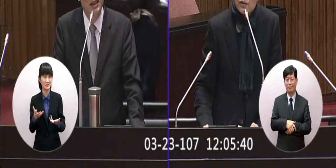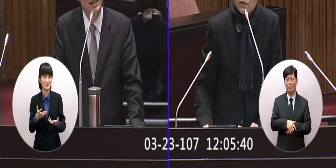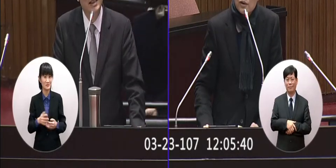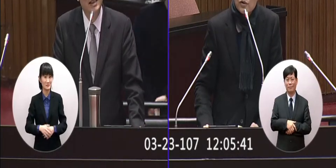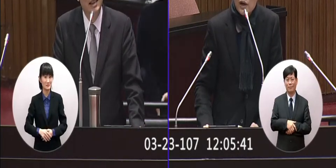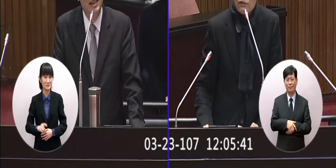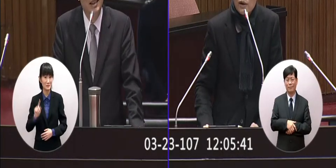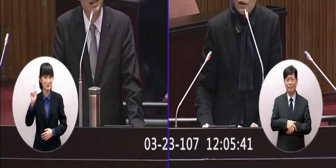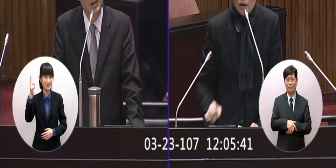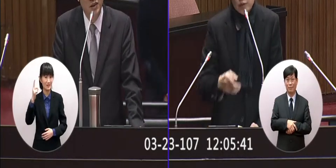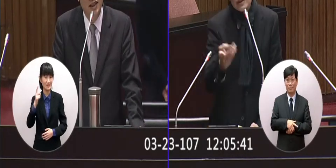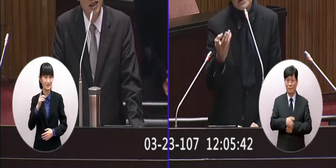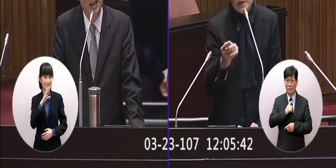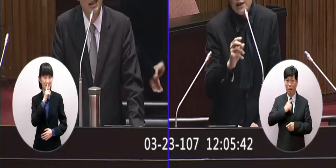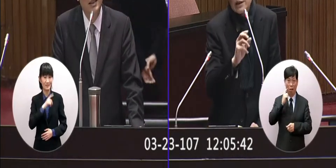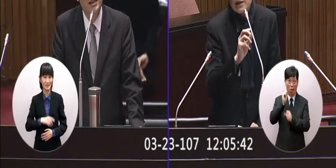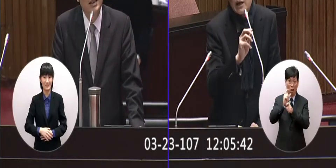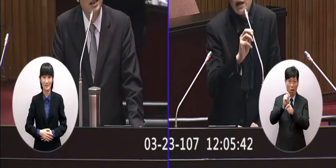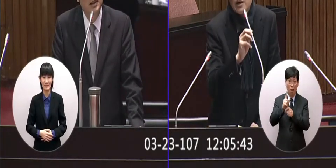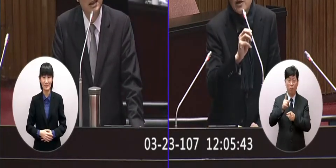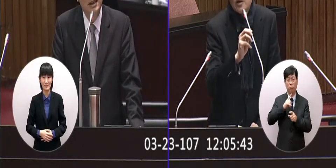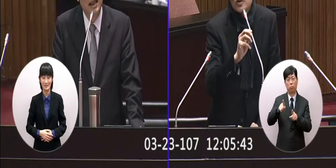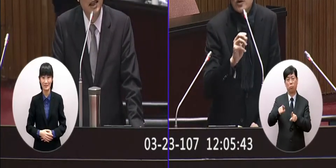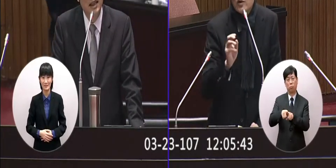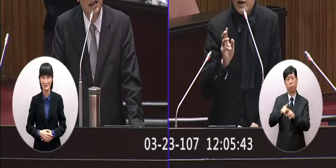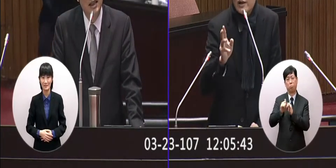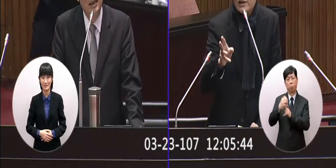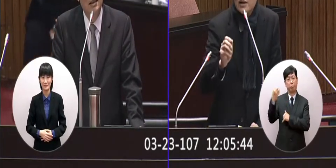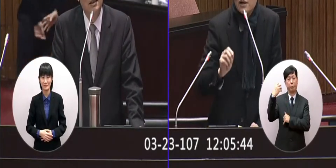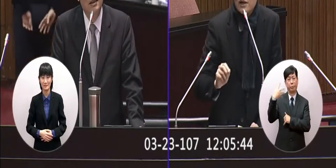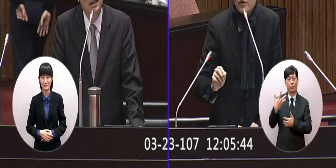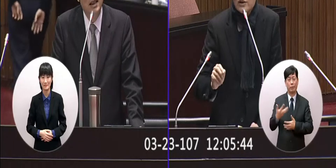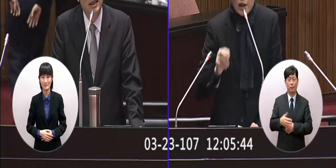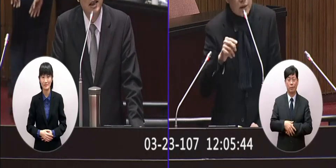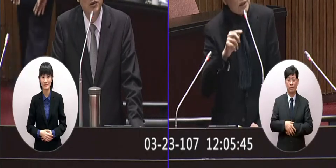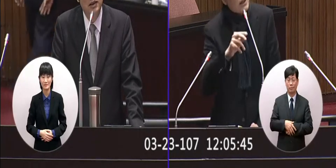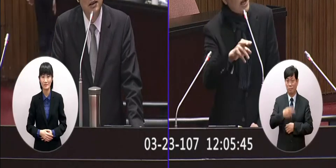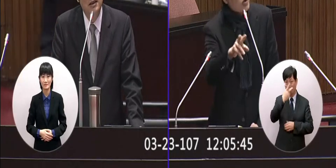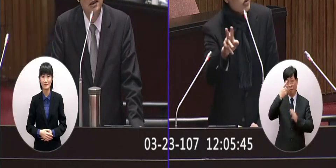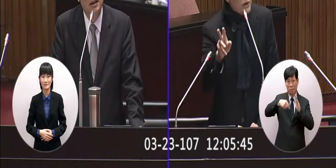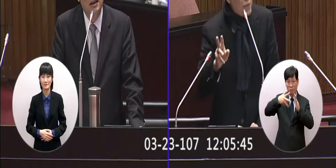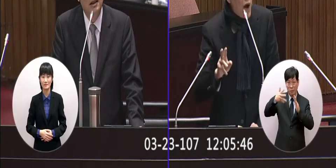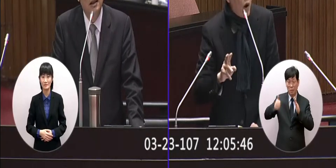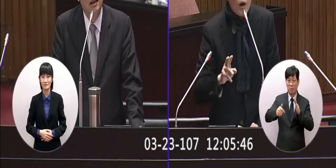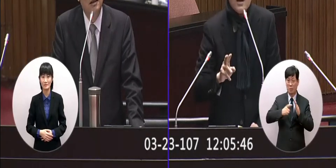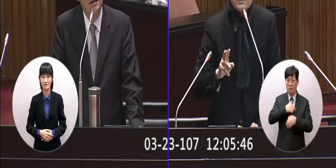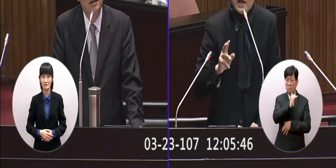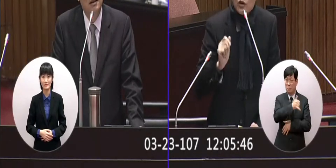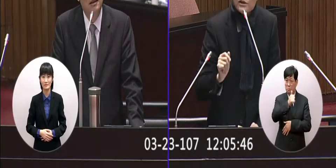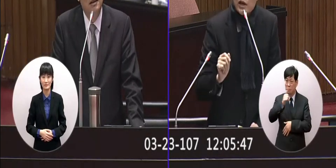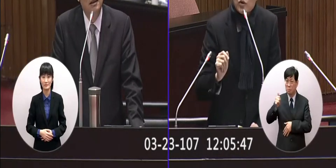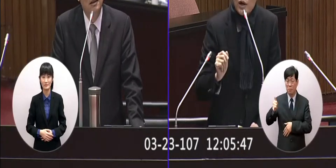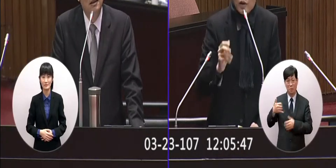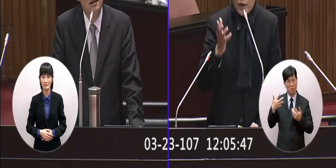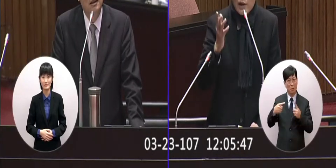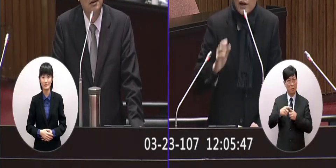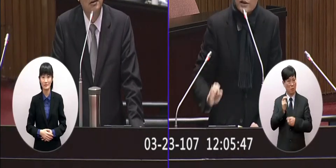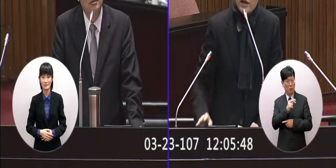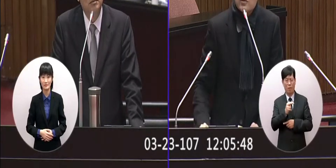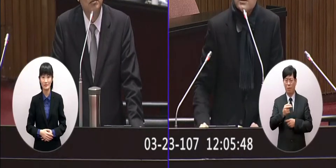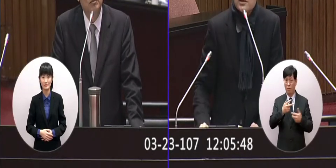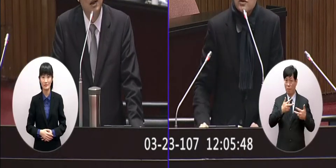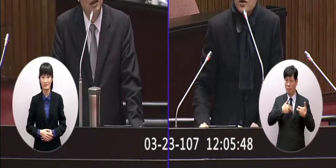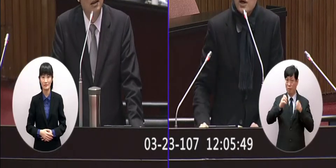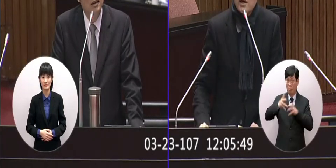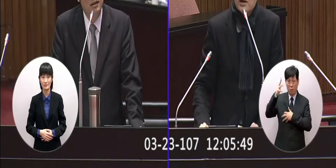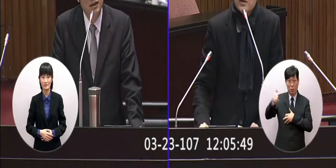来风。 空穴来风啊，民进现在讲的啊。 因为现在， 所以我看赖院长现在到处在跑， 大家都想说，都没有看到